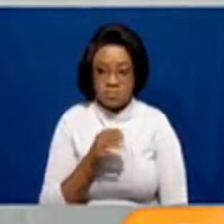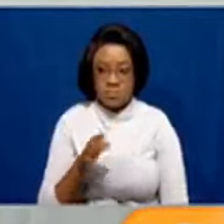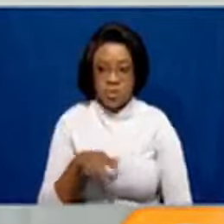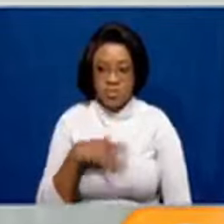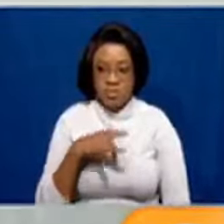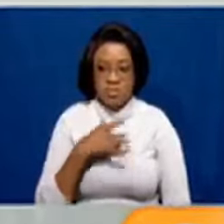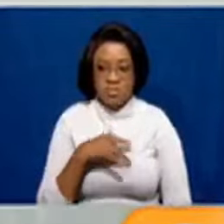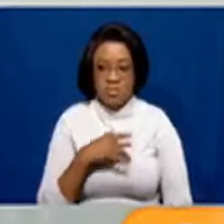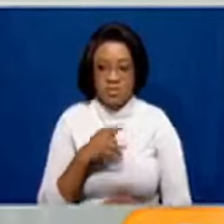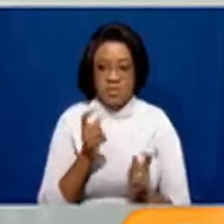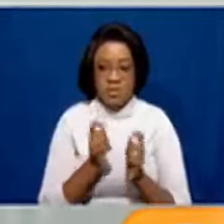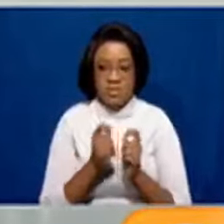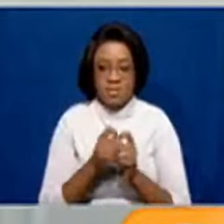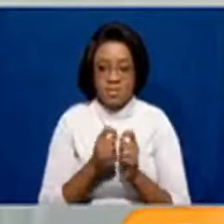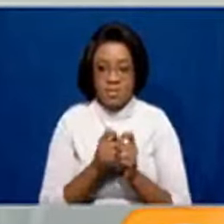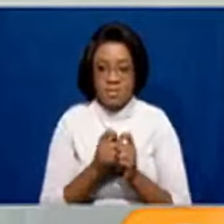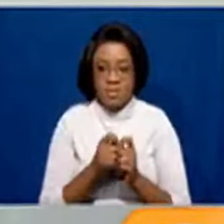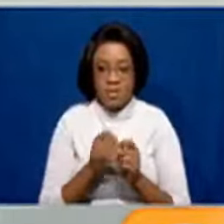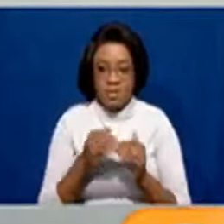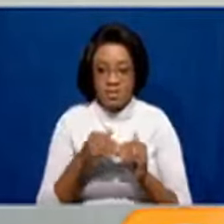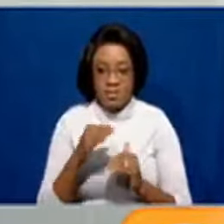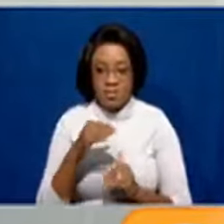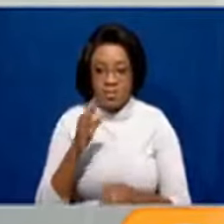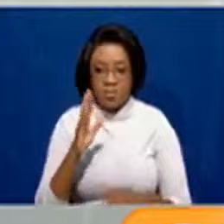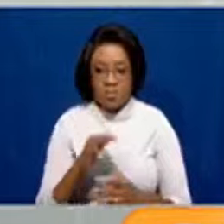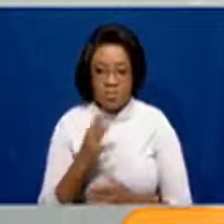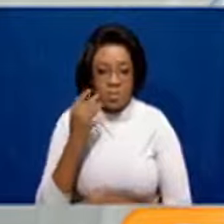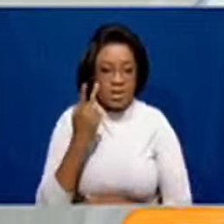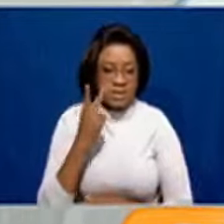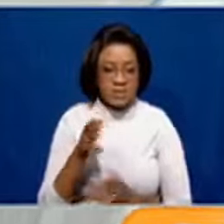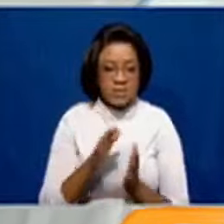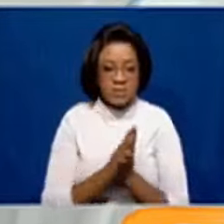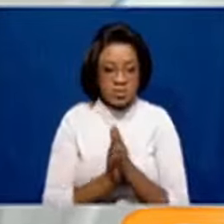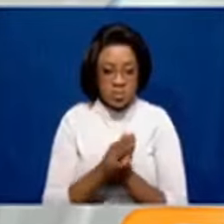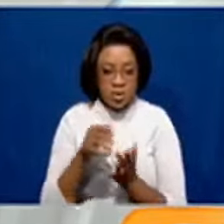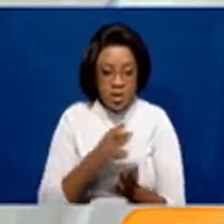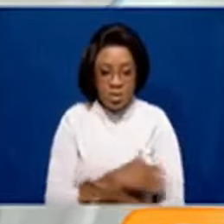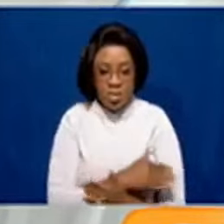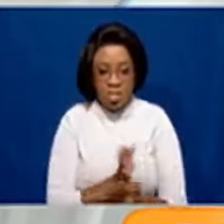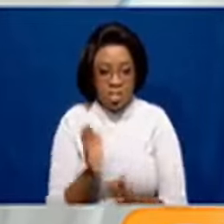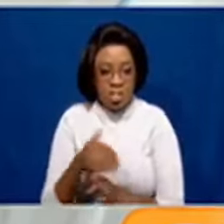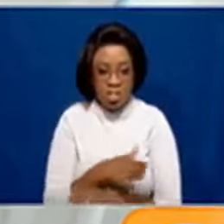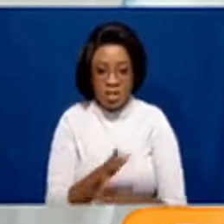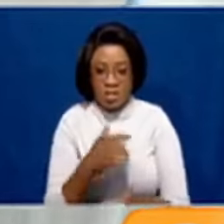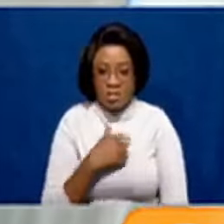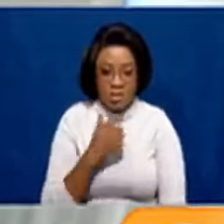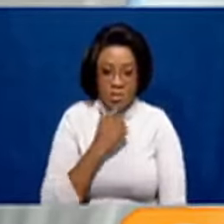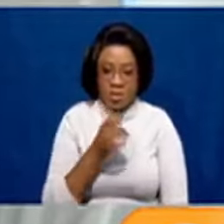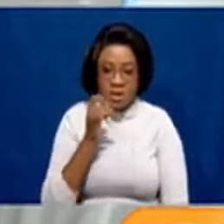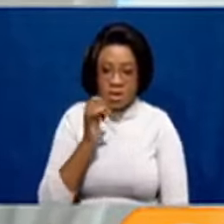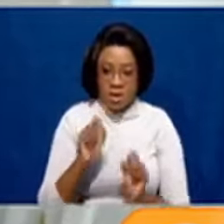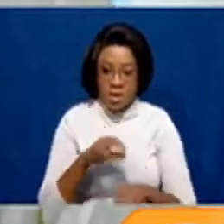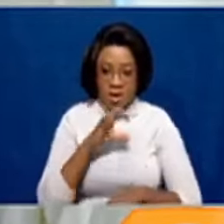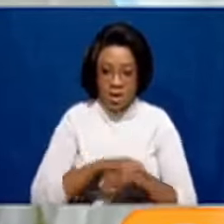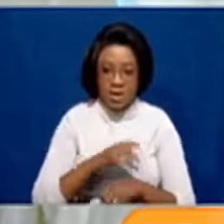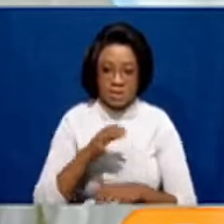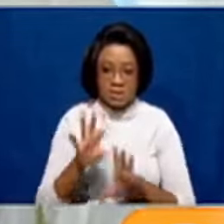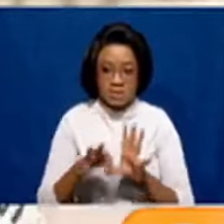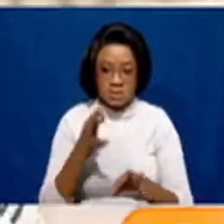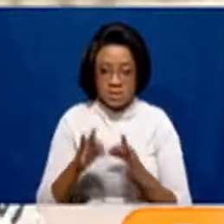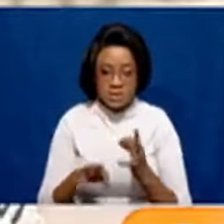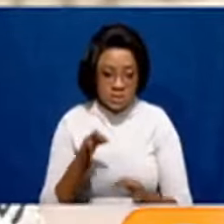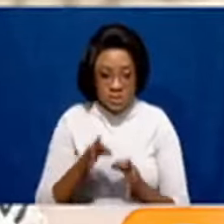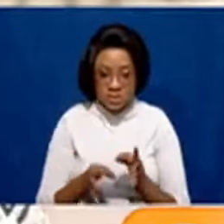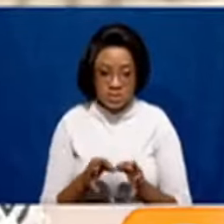inazidi kuni, yani inanivunja moyo. Paka najiuliza, justice itatoka kama niko mzima ama mimi pia nitakuwa